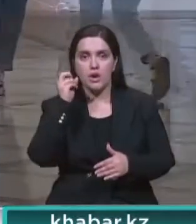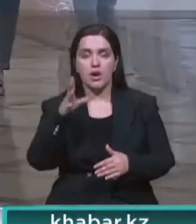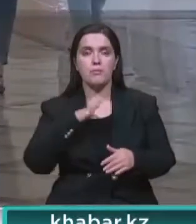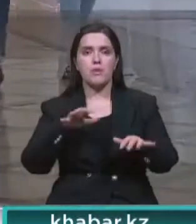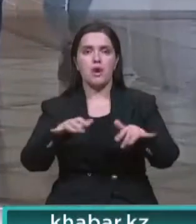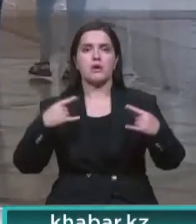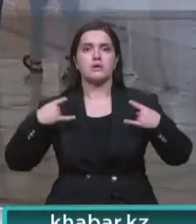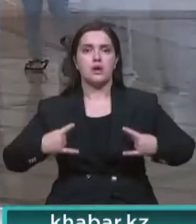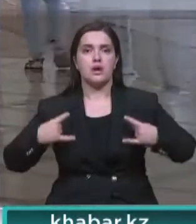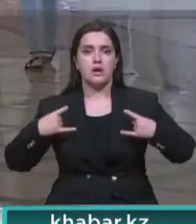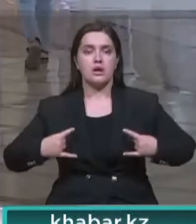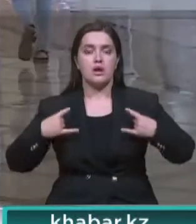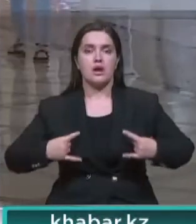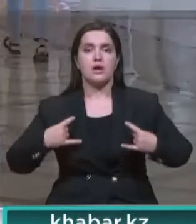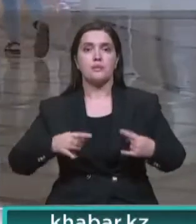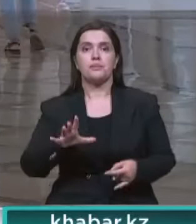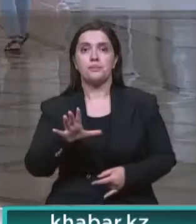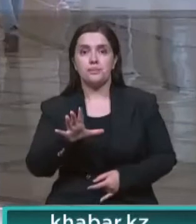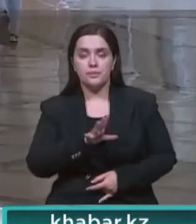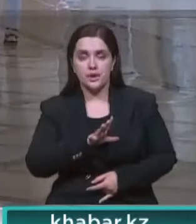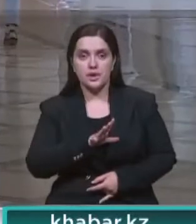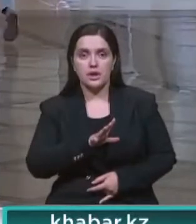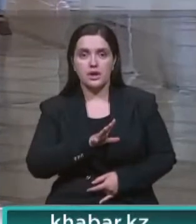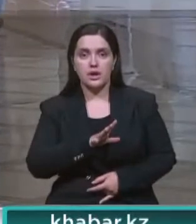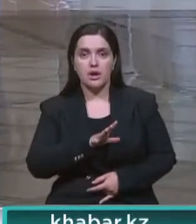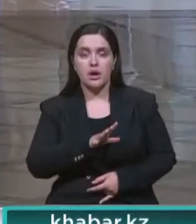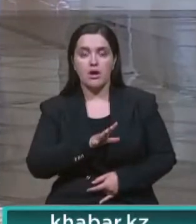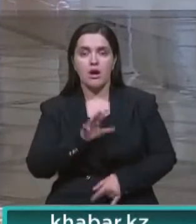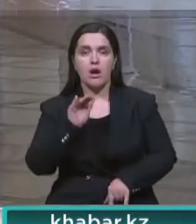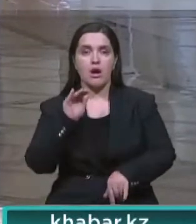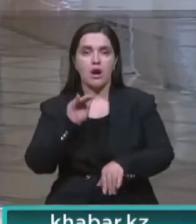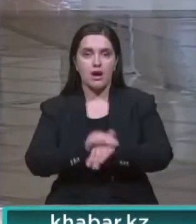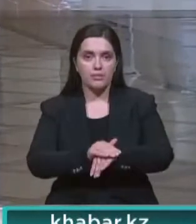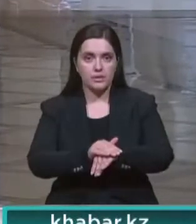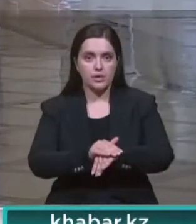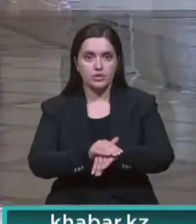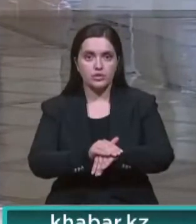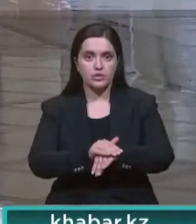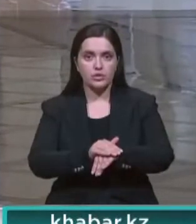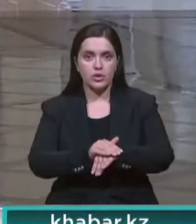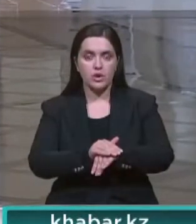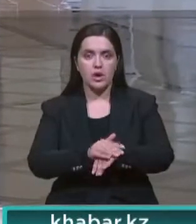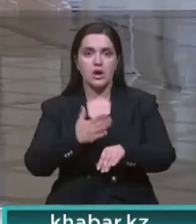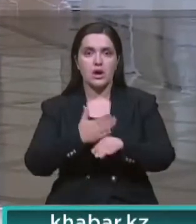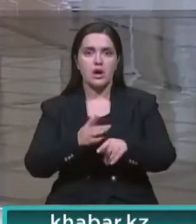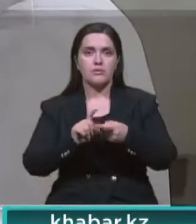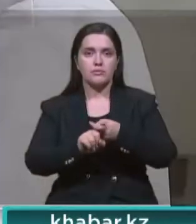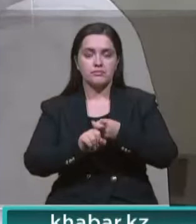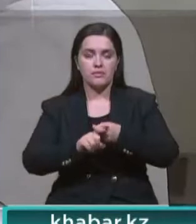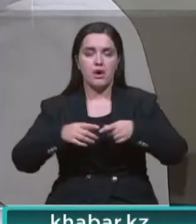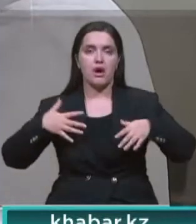компьютерная томография органов грудной клетки, при которой была обнаружена полисегментарная вирусная